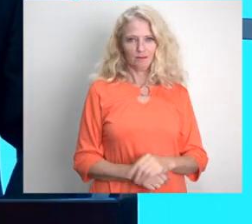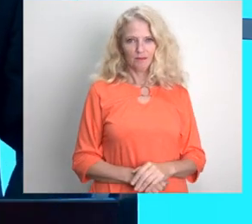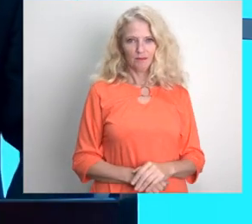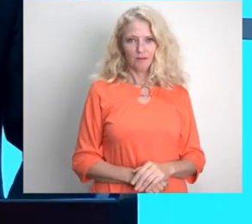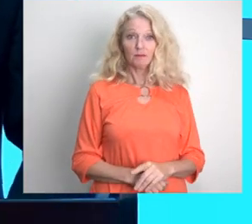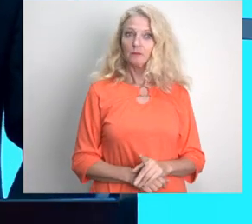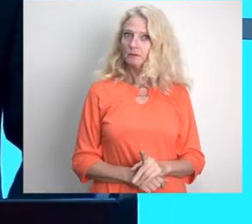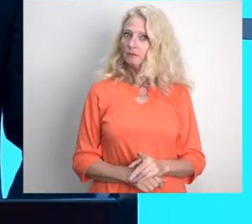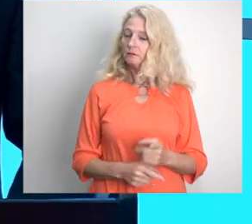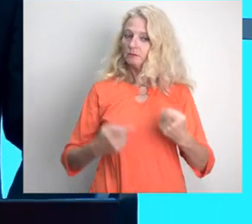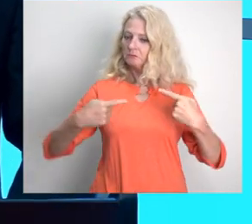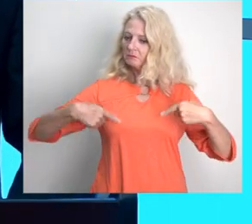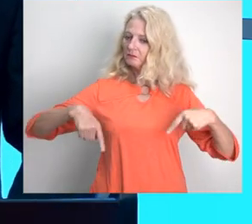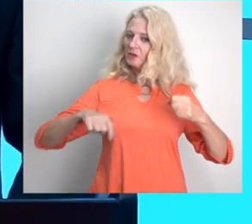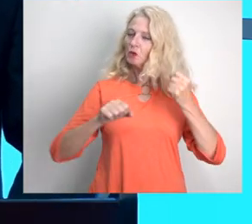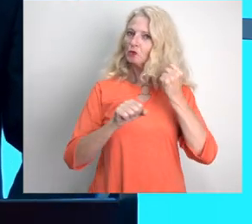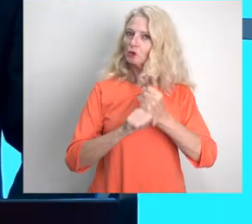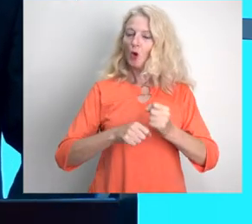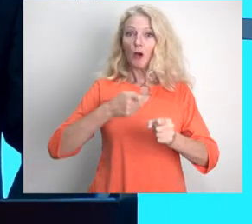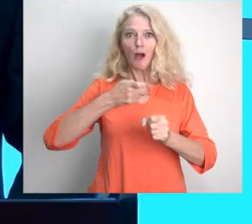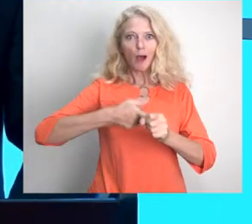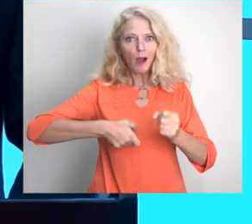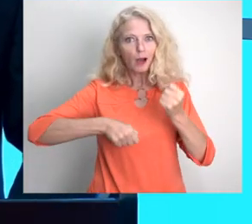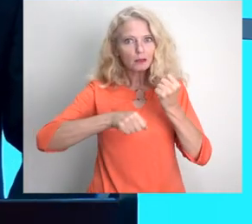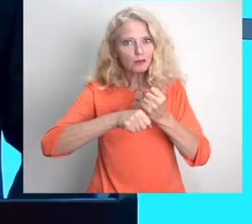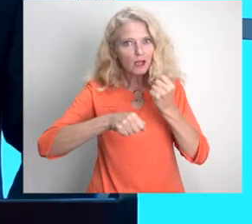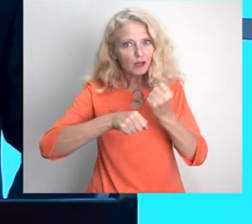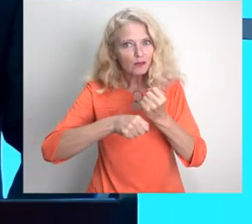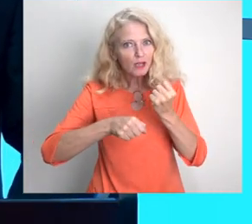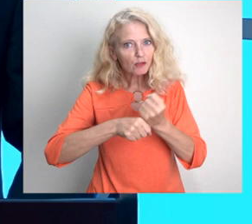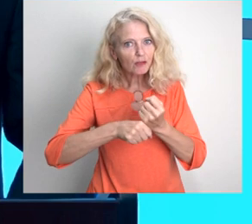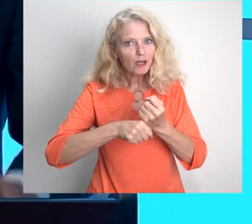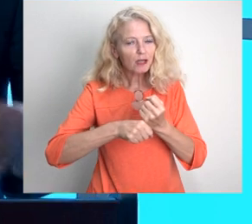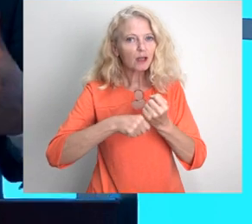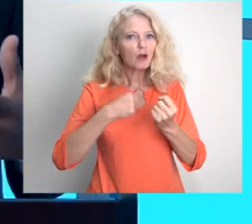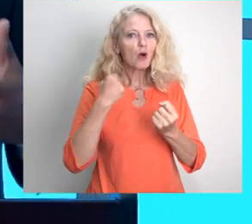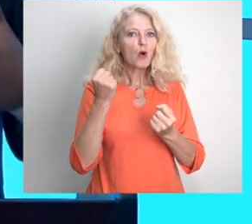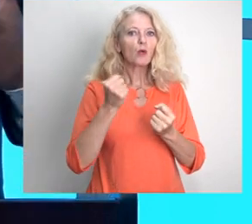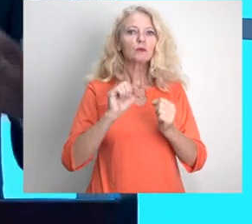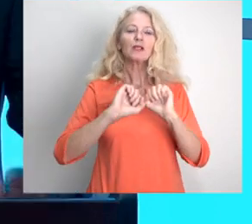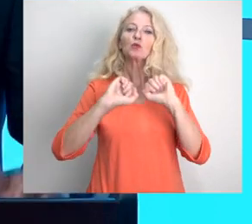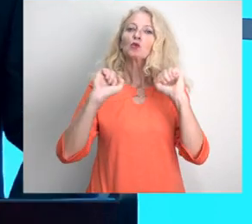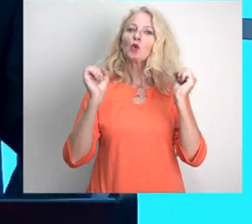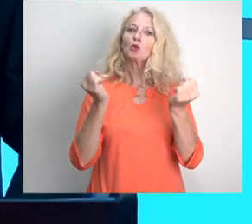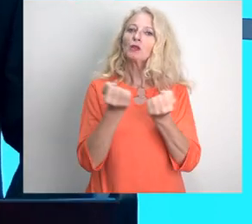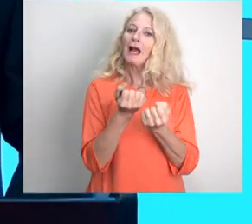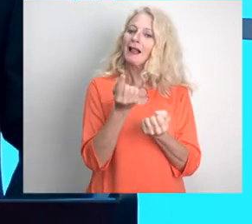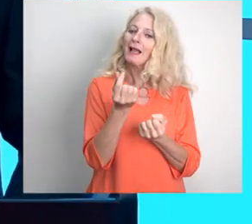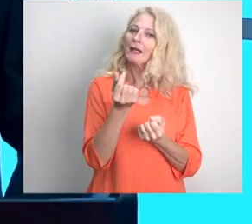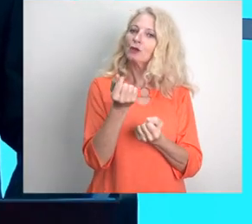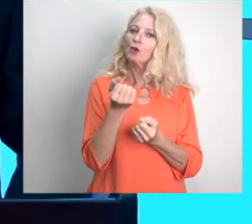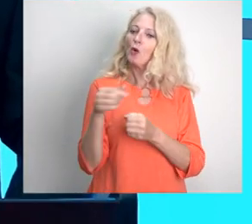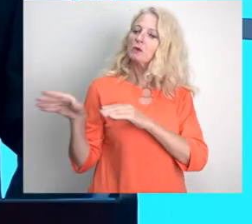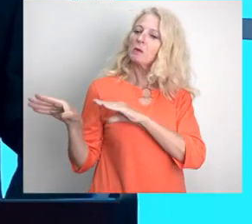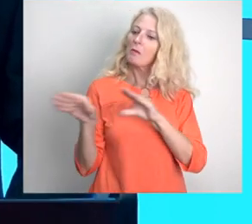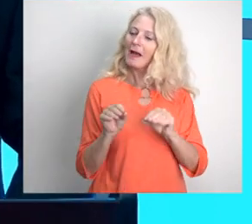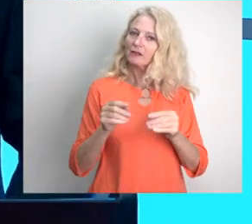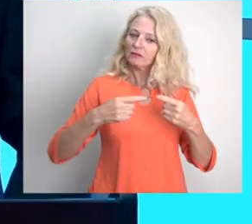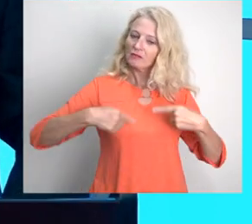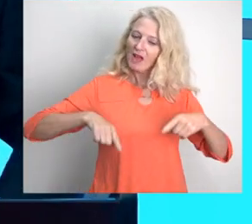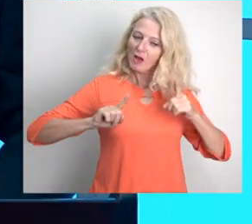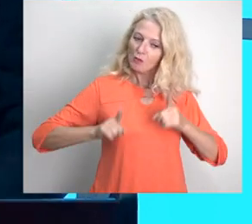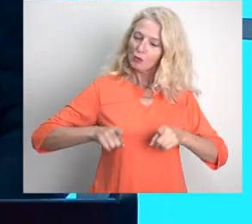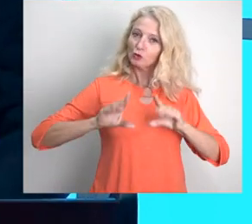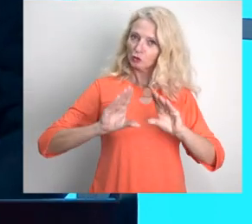Maar we waren wel degelijk heel hard aan het werk als het gaat om de sociaal-economische maatregelen die wij moeten treffen.